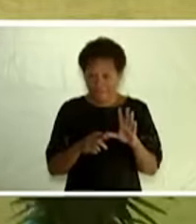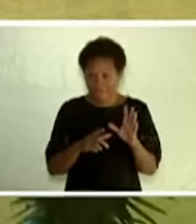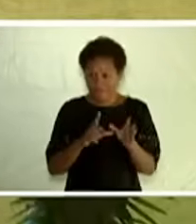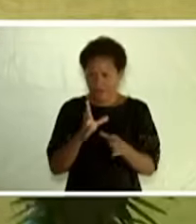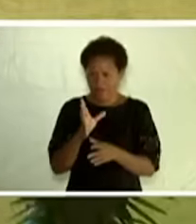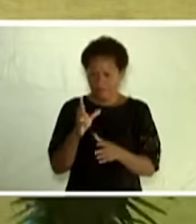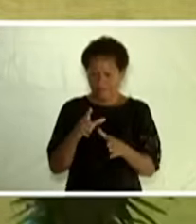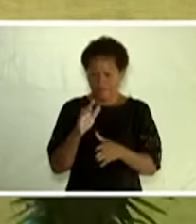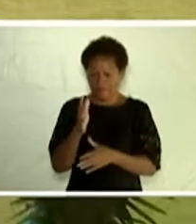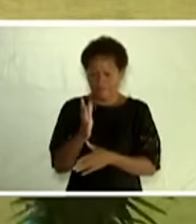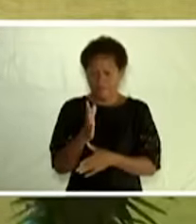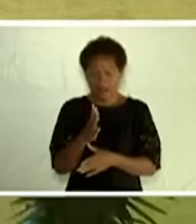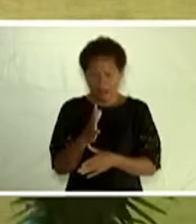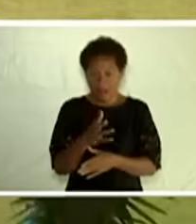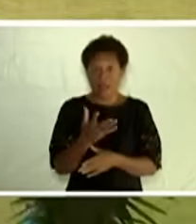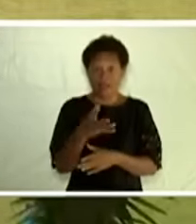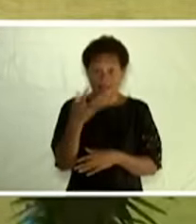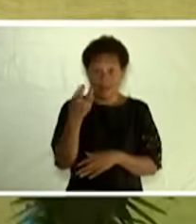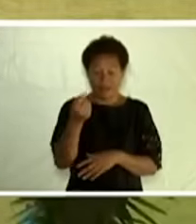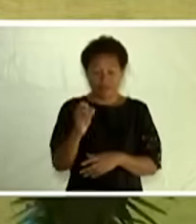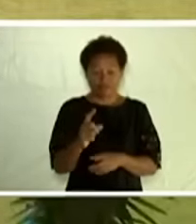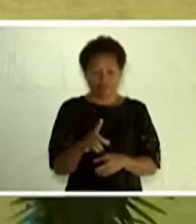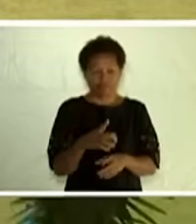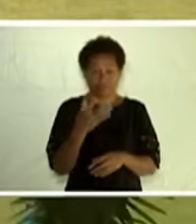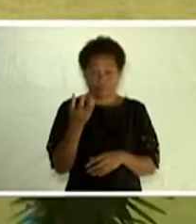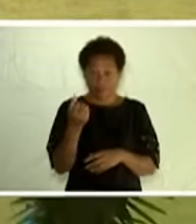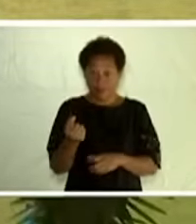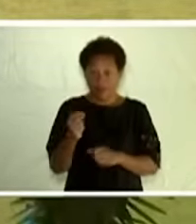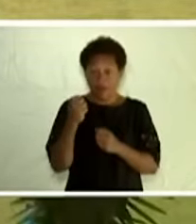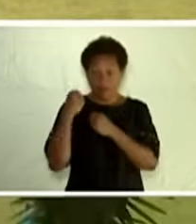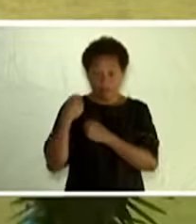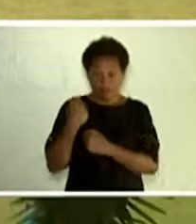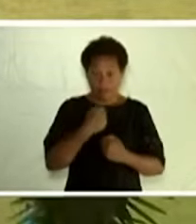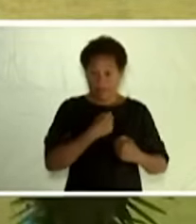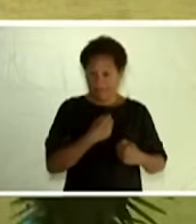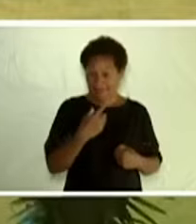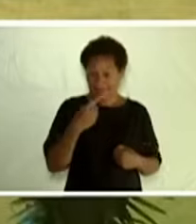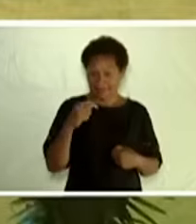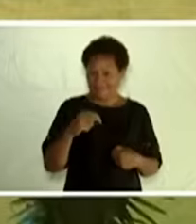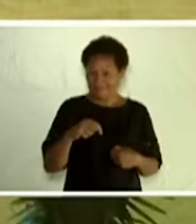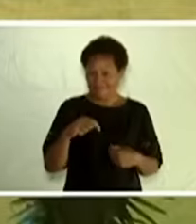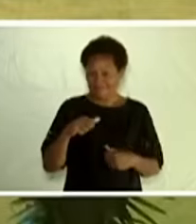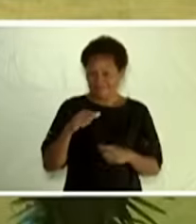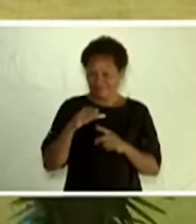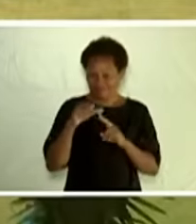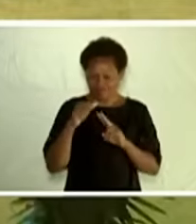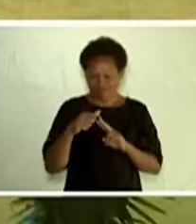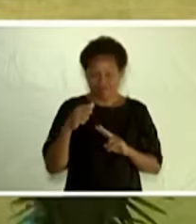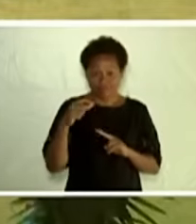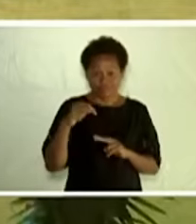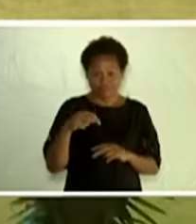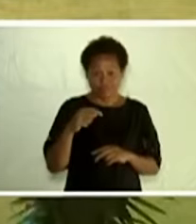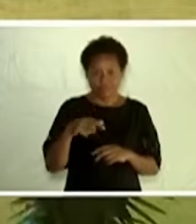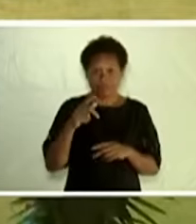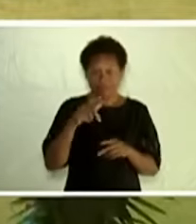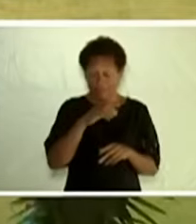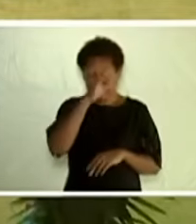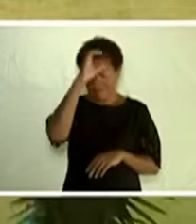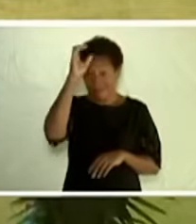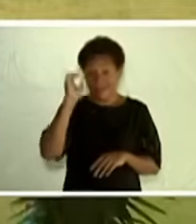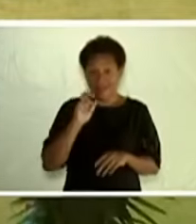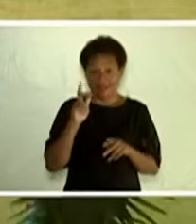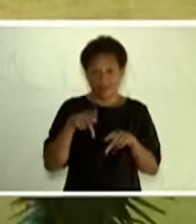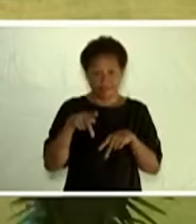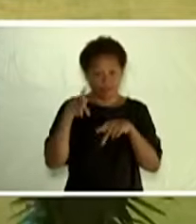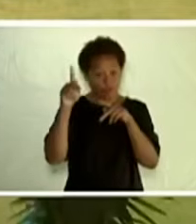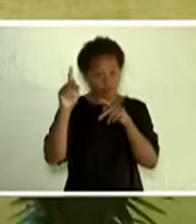Rotini. And narara libong go rasa tu betu air na leni mate valu ni Nonda mate ni tu. And a songa libong may boy veriti ka na Albert